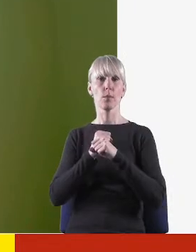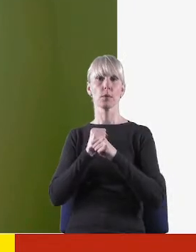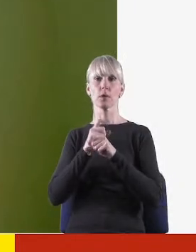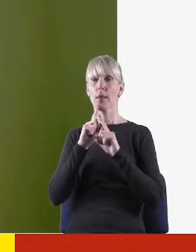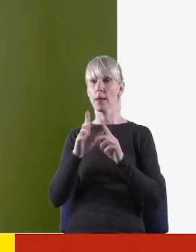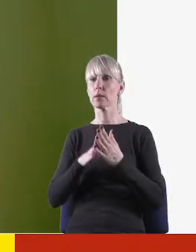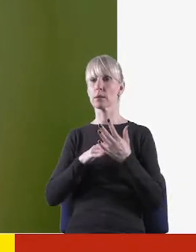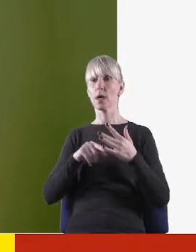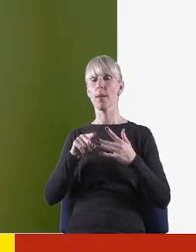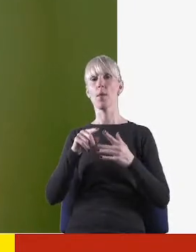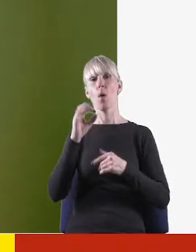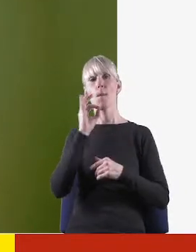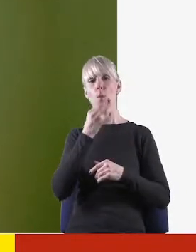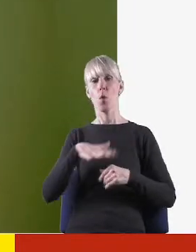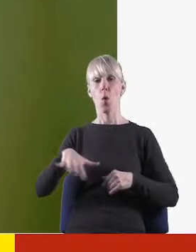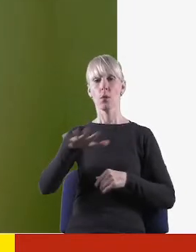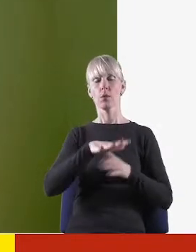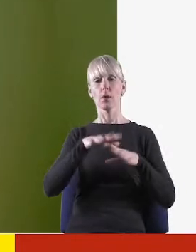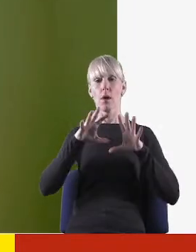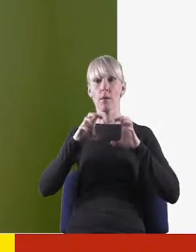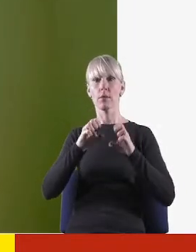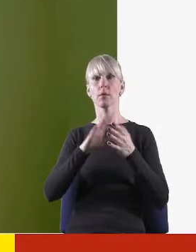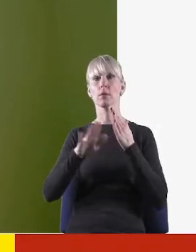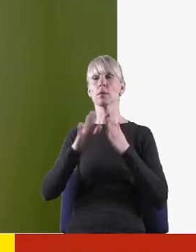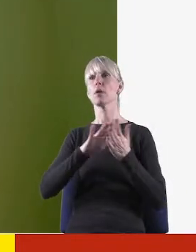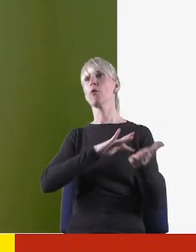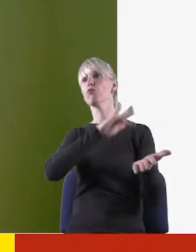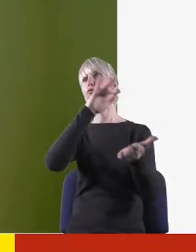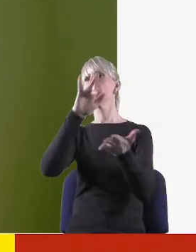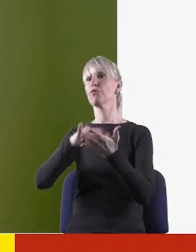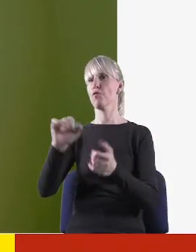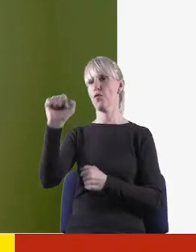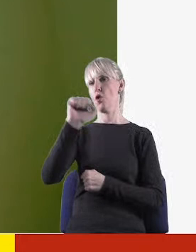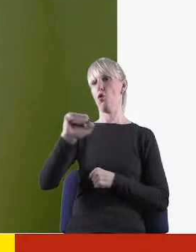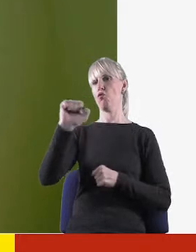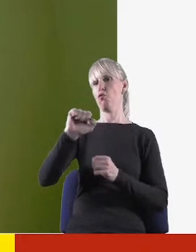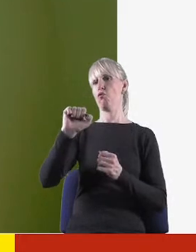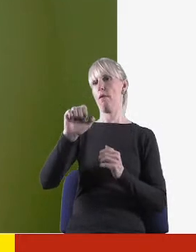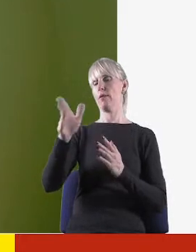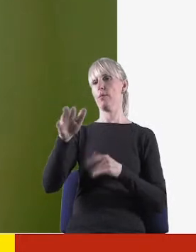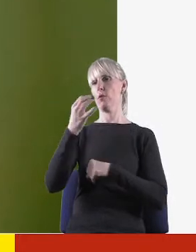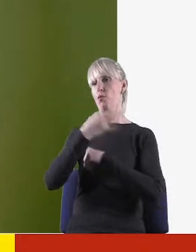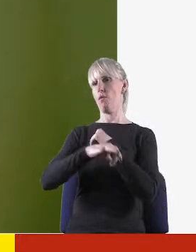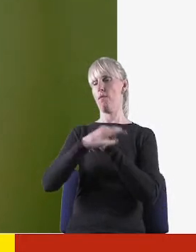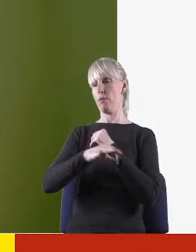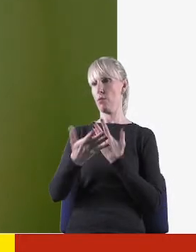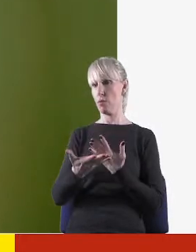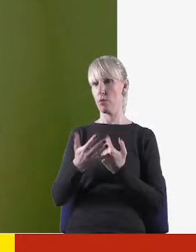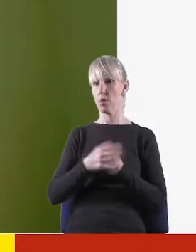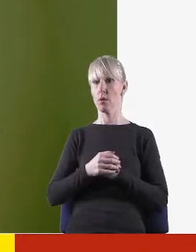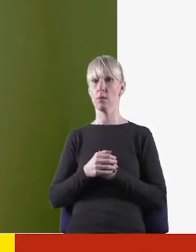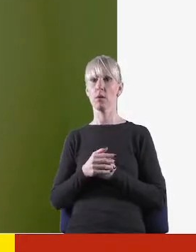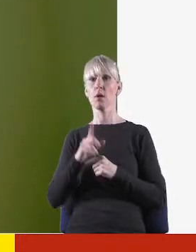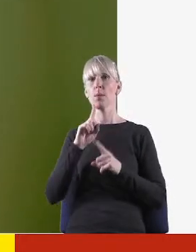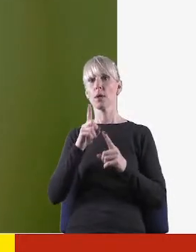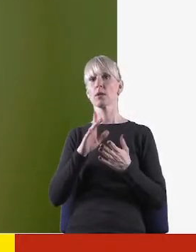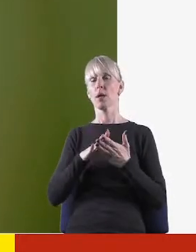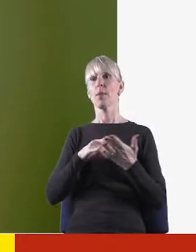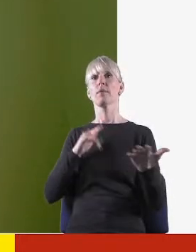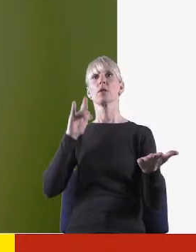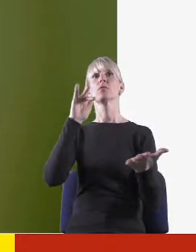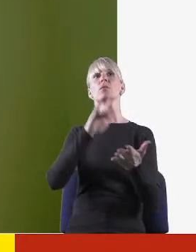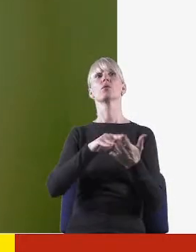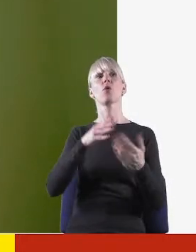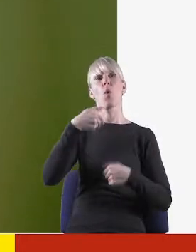zatrzymywania młodych ludzi, którzy wybierają Wrocław jako miejsce swoich studiów, bo do Łodzi jest im po prostu